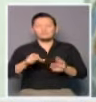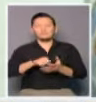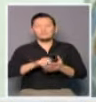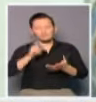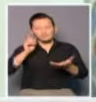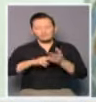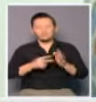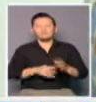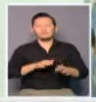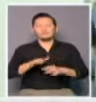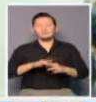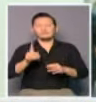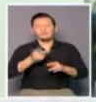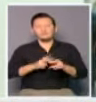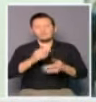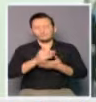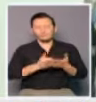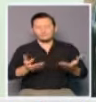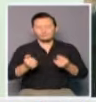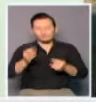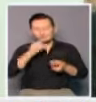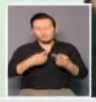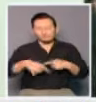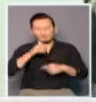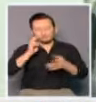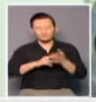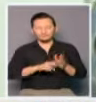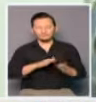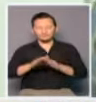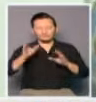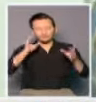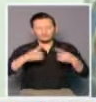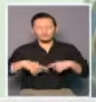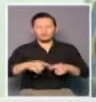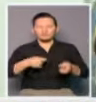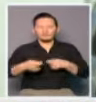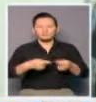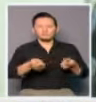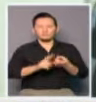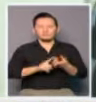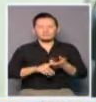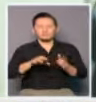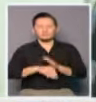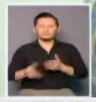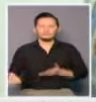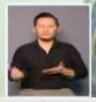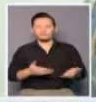тех академических программ, которые позволят нам осуществлять студенческий обмен, преподавательский обмен,